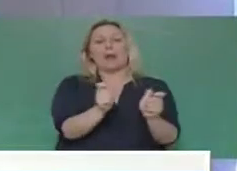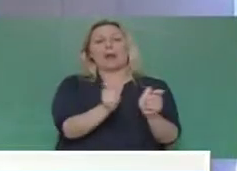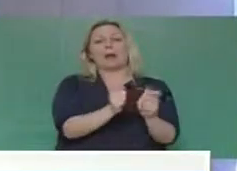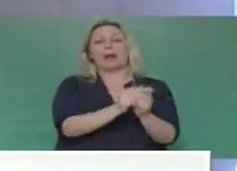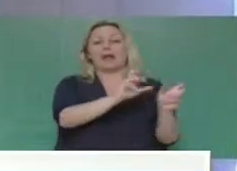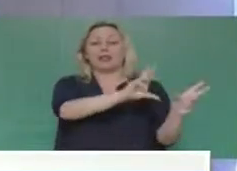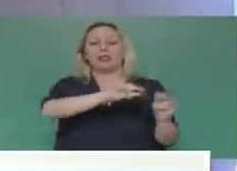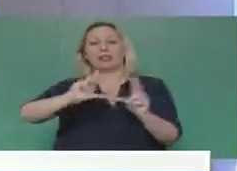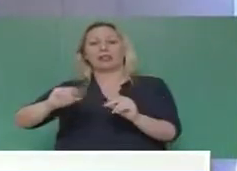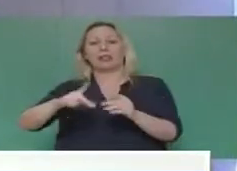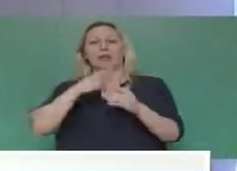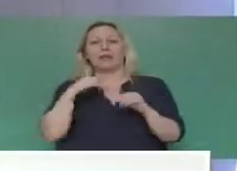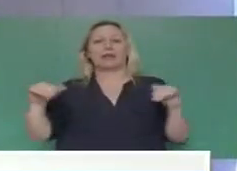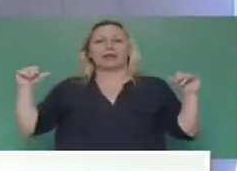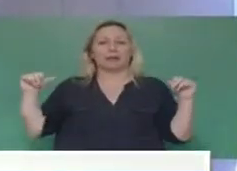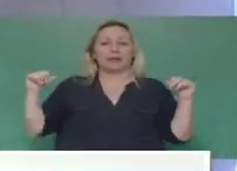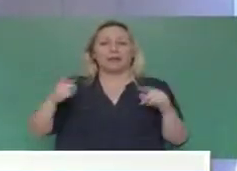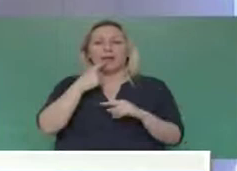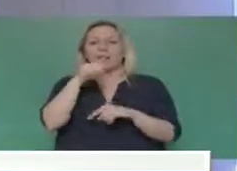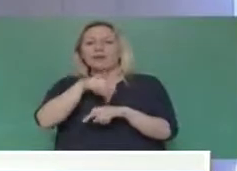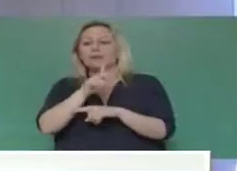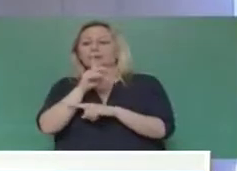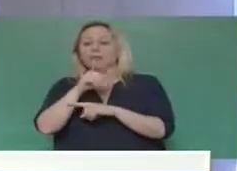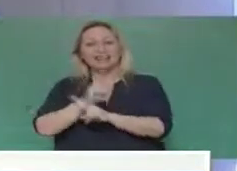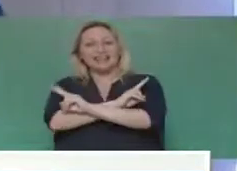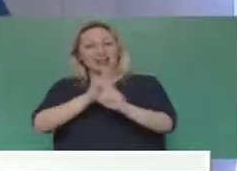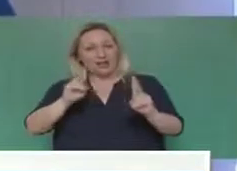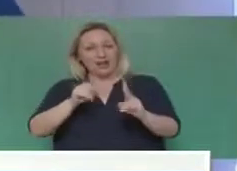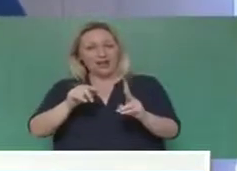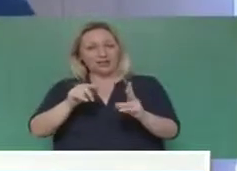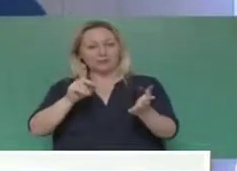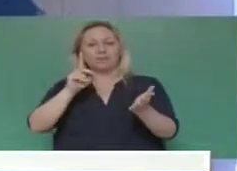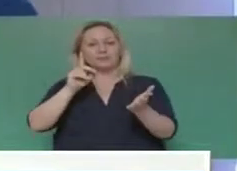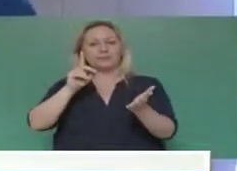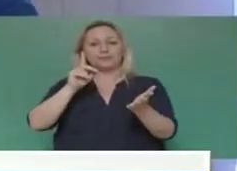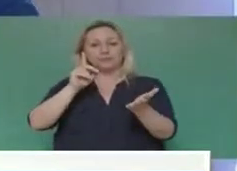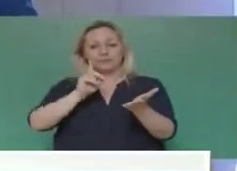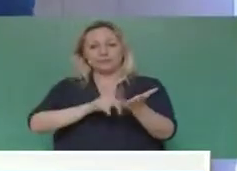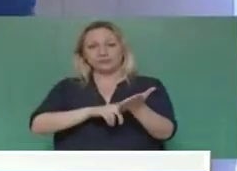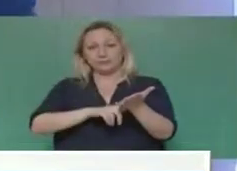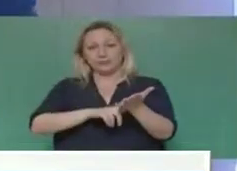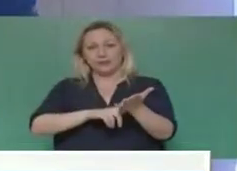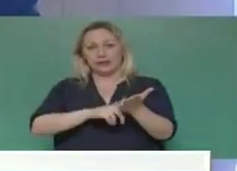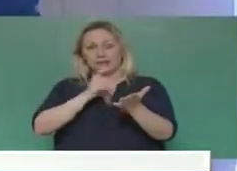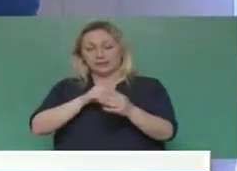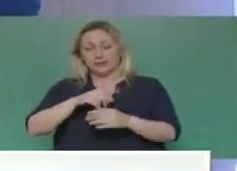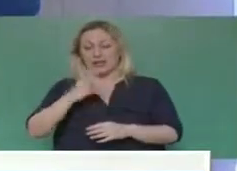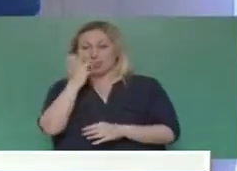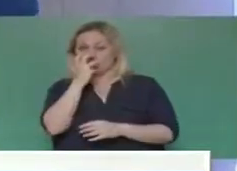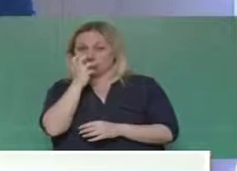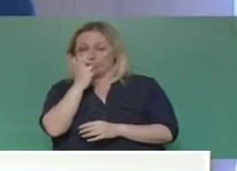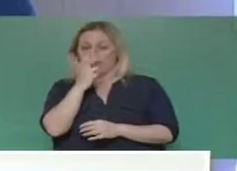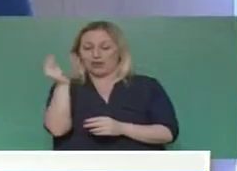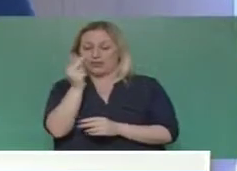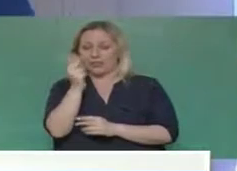είναι τίποτα σοβαρό και πρέπει να πάρει θέση ξεκάθαρη, στα σοβαρά το κρύβεται, είναι αθόρυβος